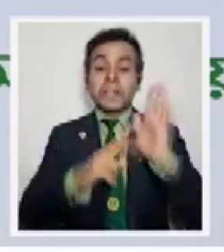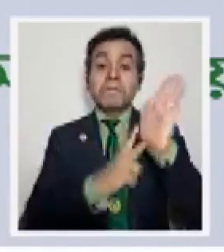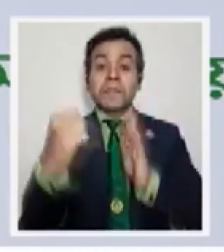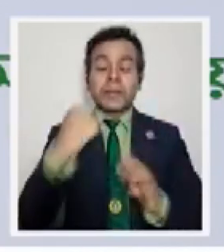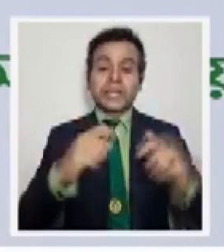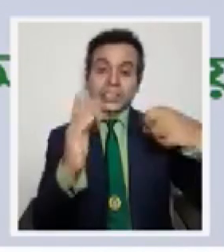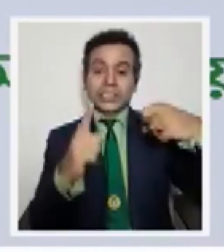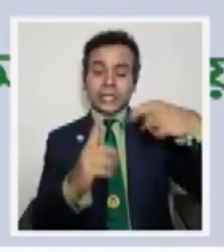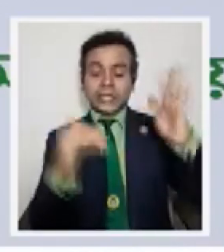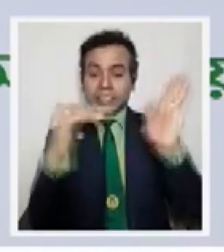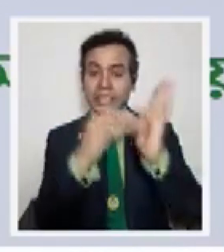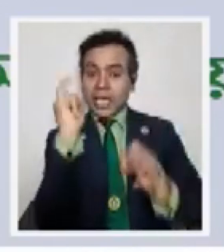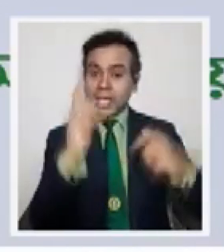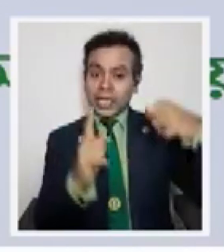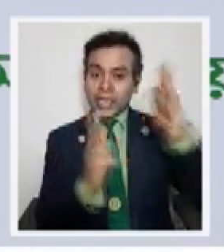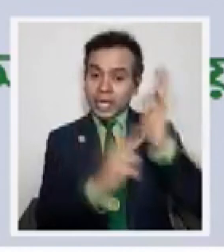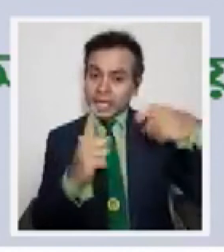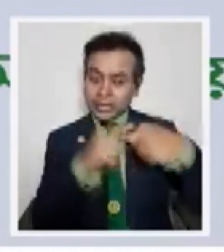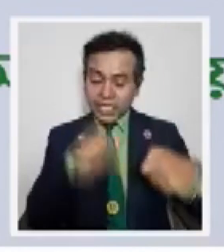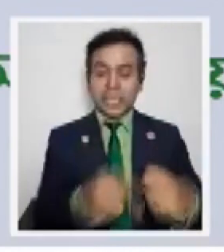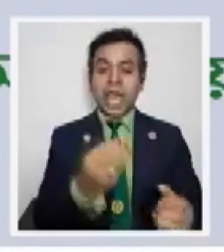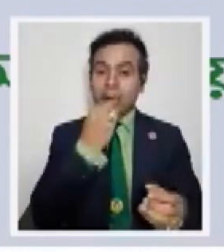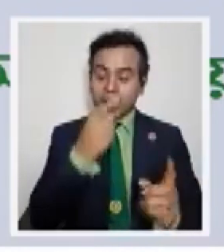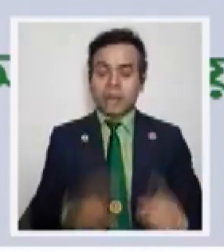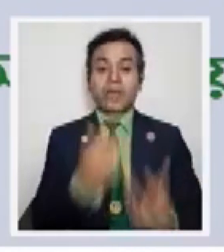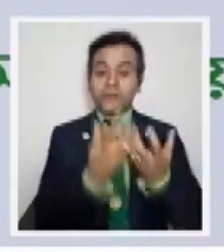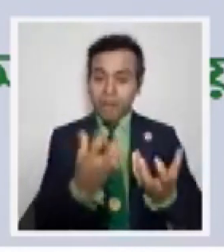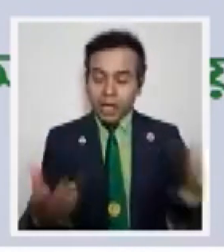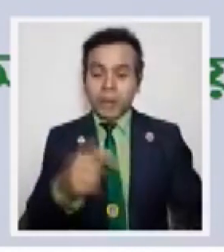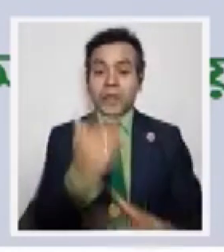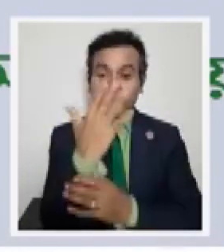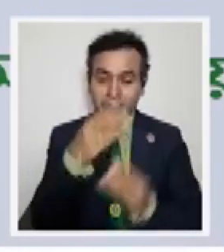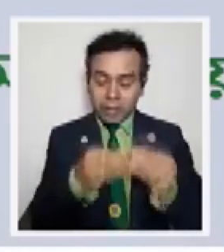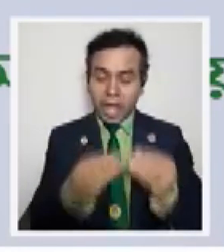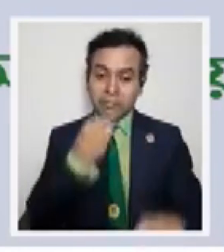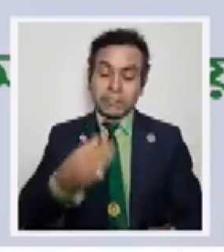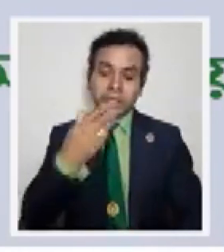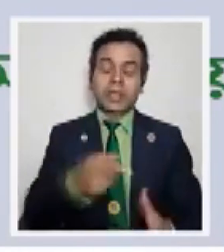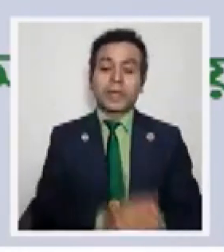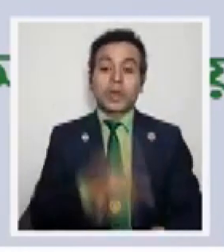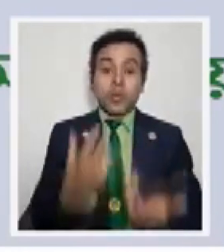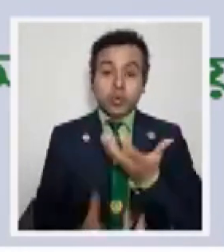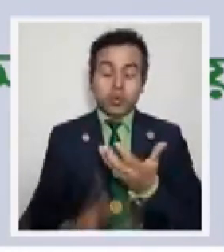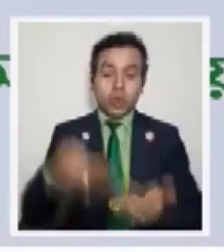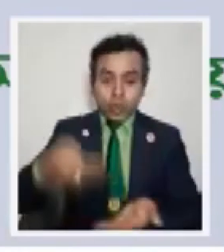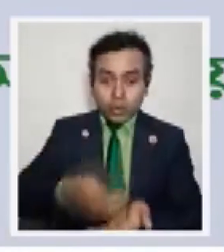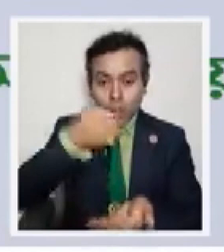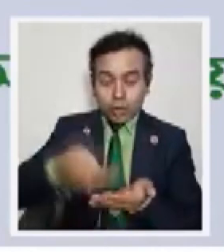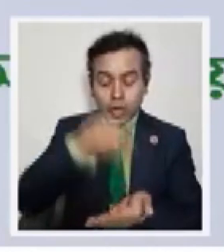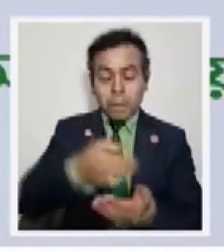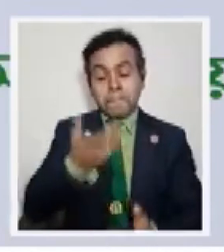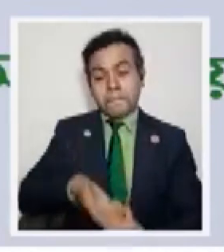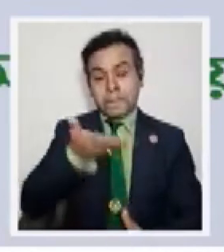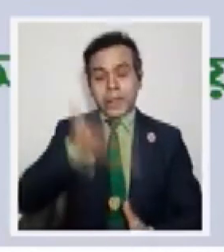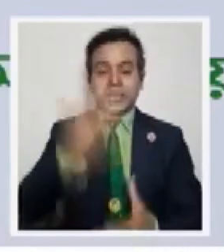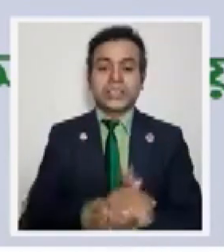রাখুন এবং পুষ্টিকর খাদ্য গ্রহণ করুন। ভিটামিন সি সমৃদ্ধ খাবার, জিঙ্ক সমৃদ্ধ খাবার, টাটকা শাকসবজি এবং প্রোটিন খাদ্য তালিকার